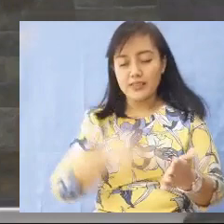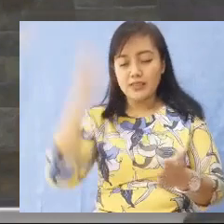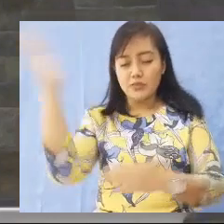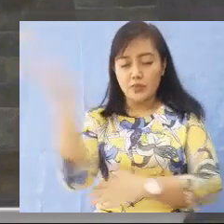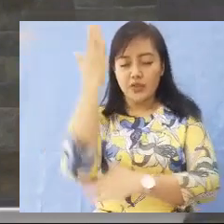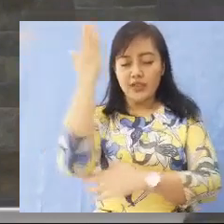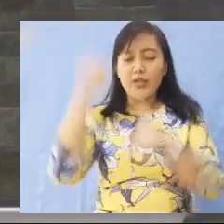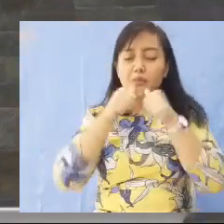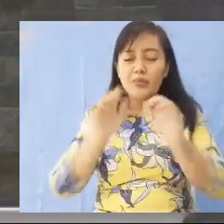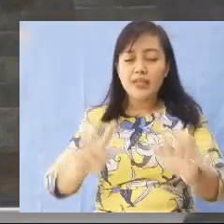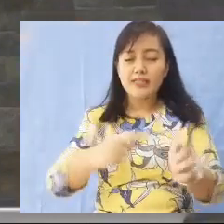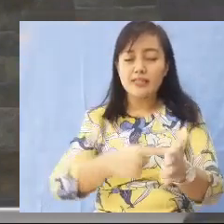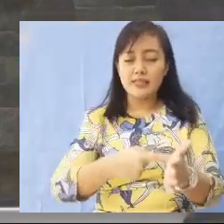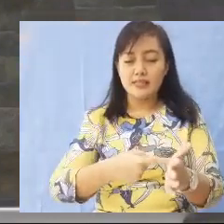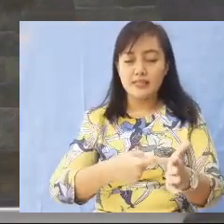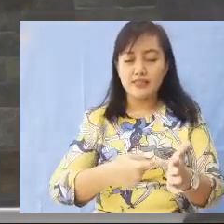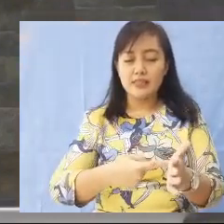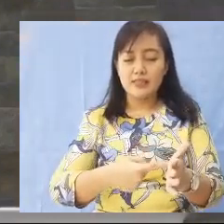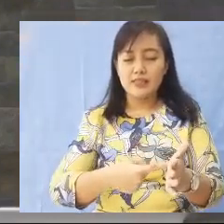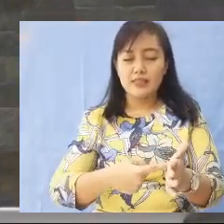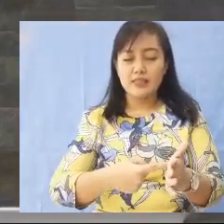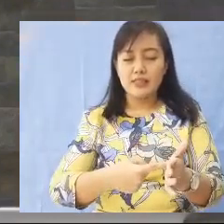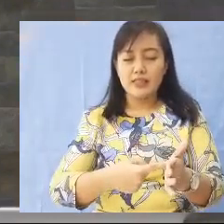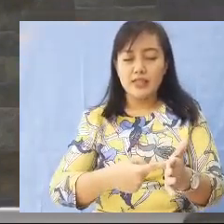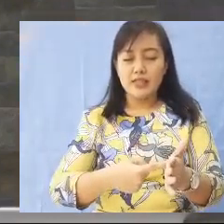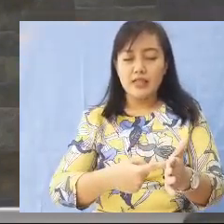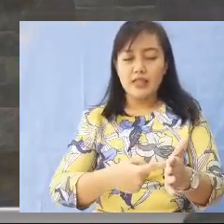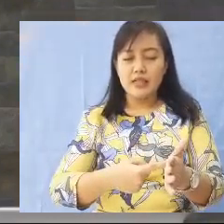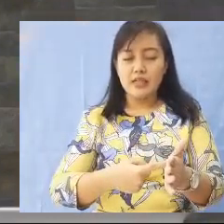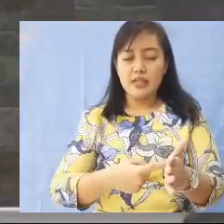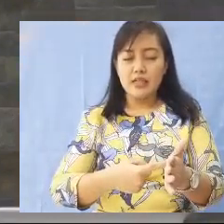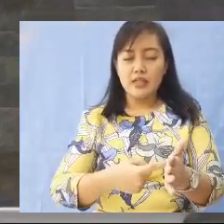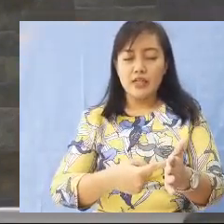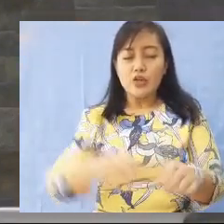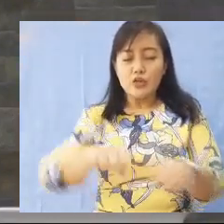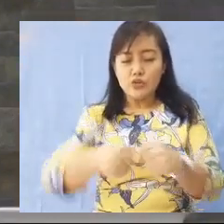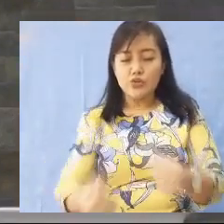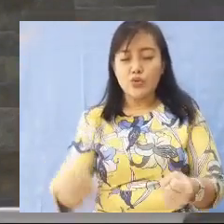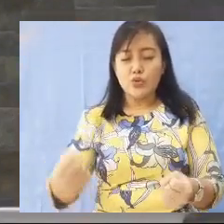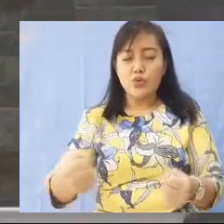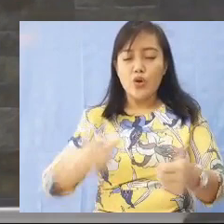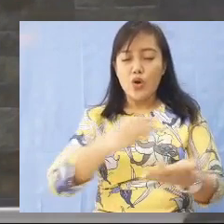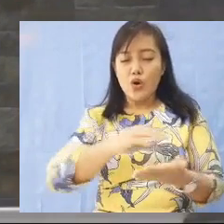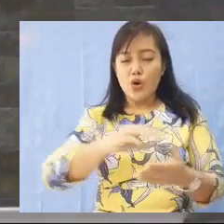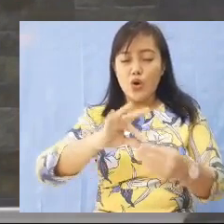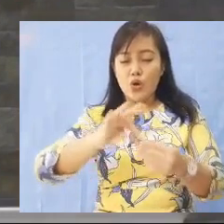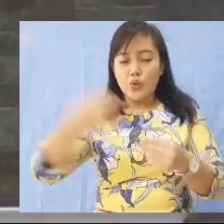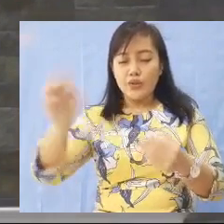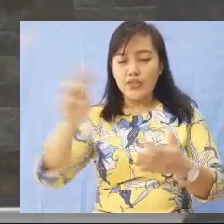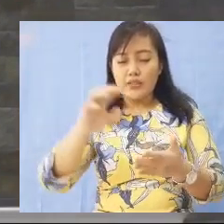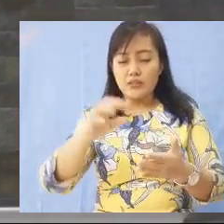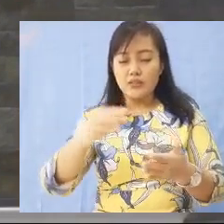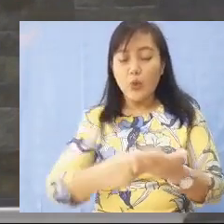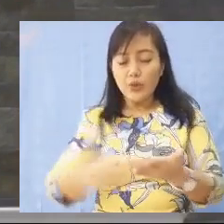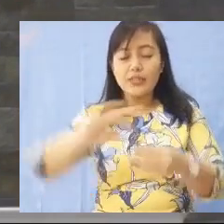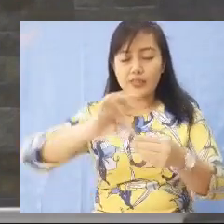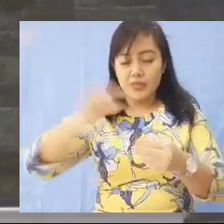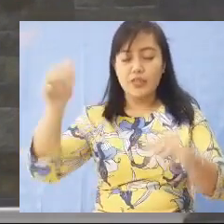mga puso na kung saan yung banal na espiritu ay patuloy at malayang gumalaw sa amin pong buhay na